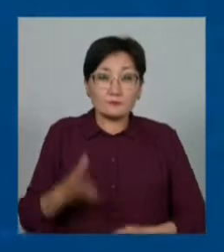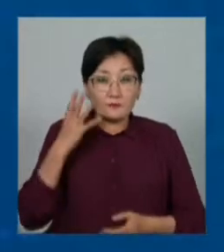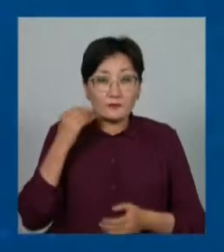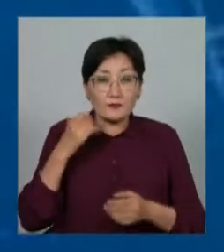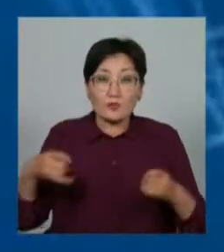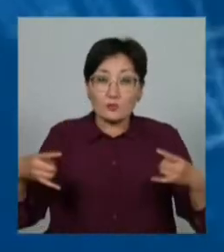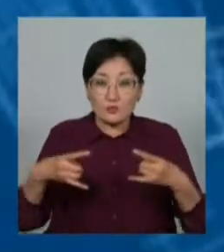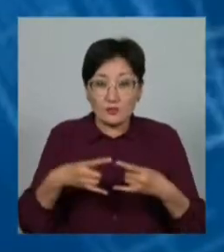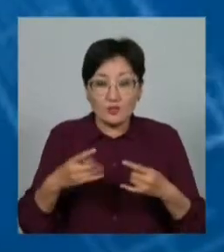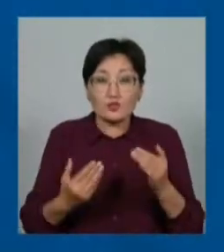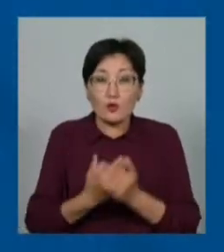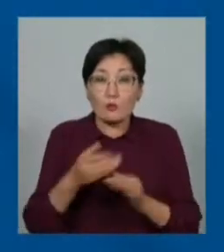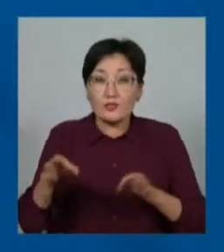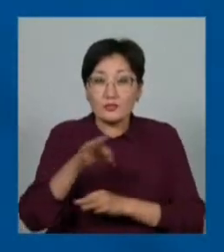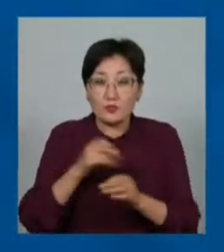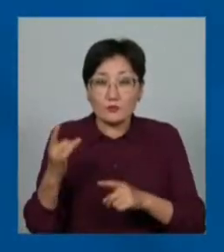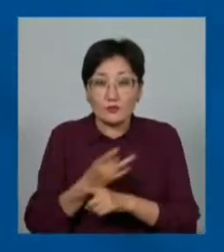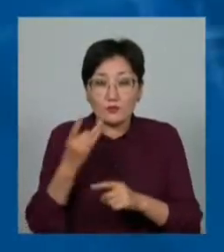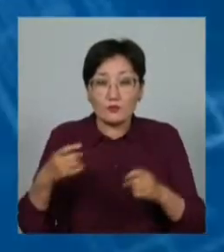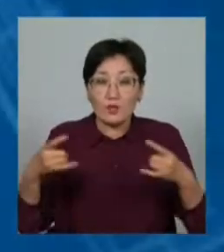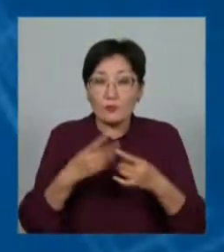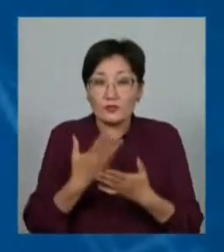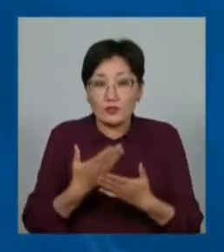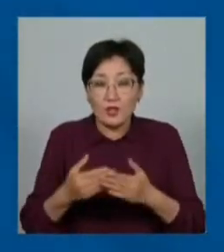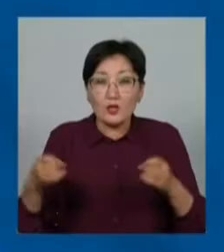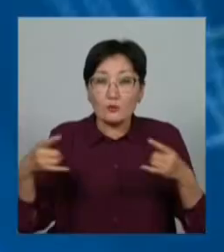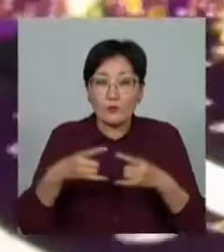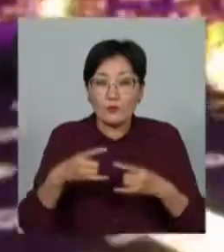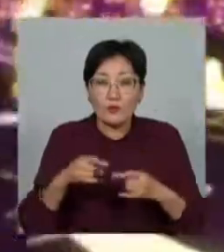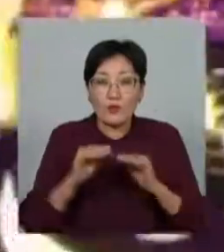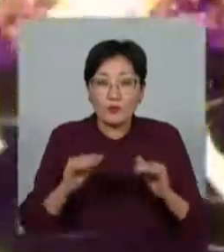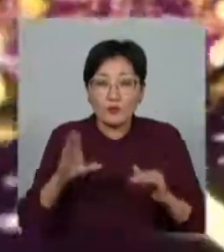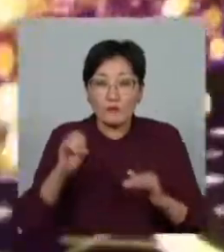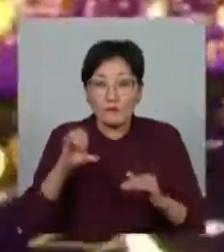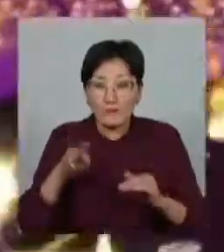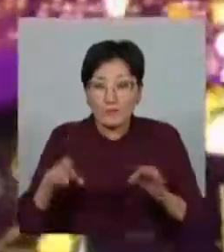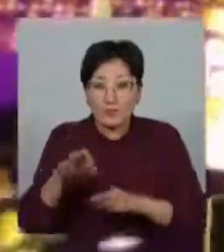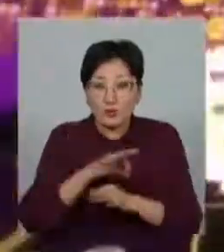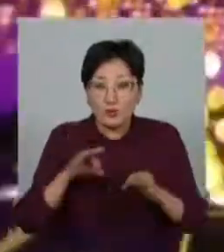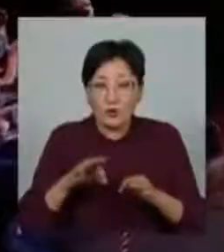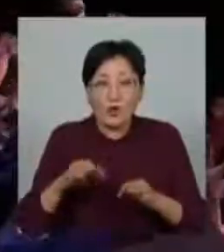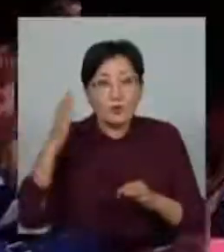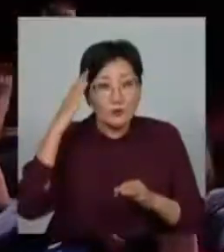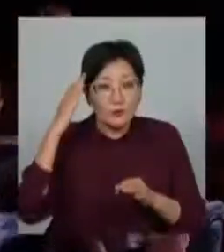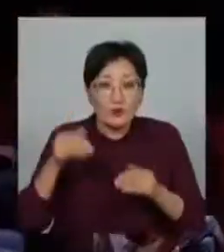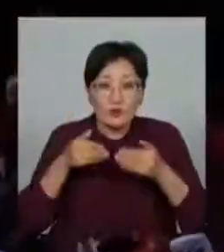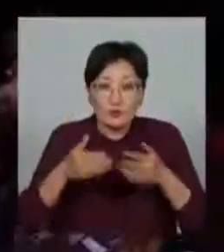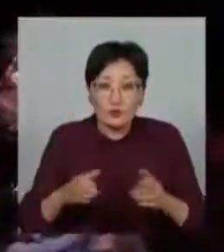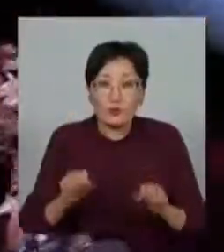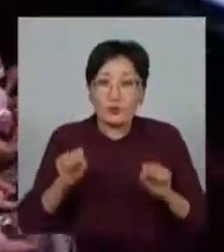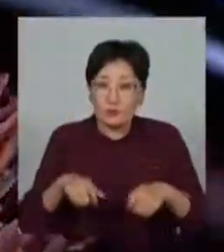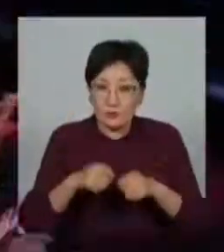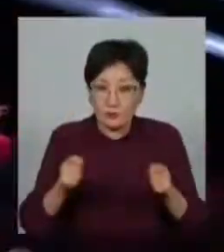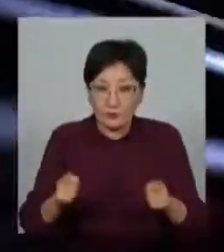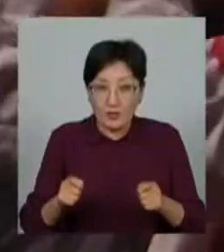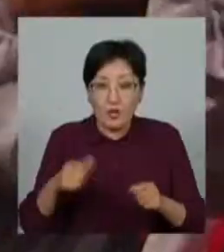Алматы телеарнасында жаңа жоба. Алғаш рет эфирге шыққалы отырған телевизиялық Бала Фест жобасы талабатаудай таланттардың жолын ашуға мүмкіндік